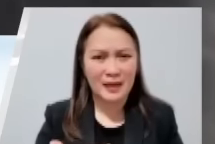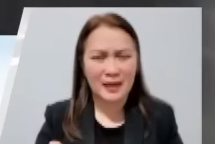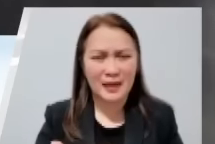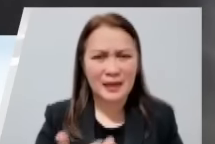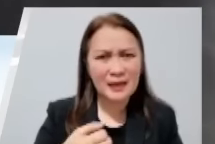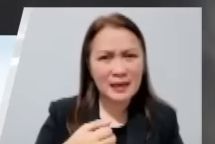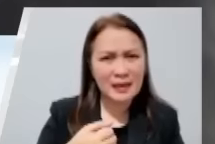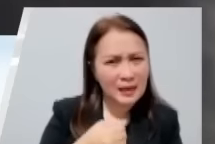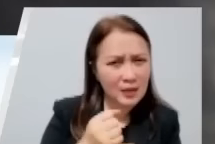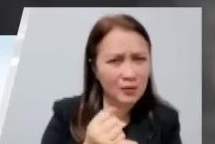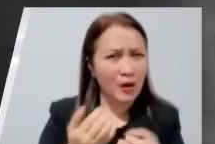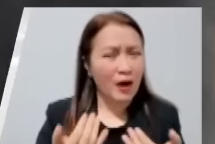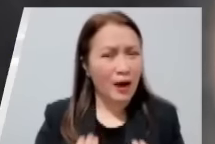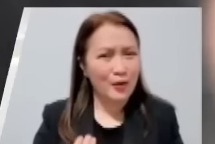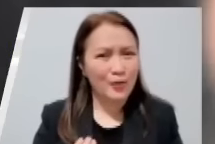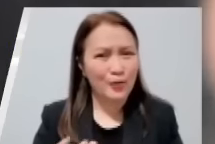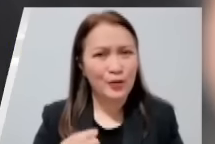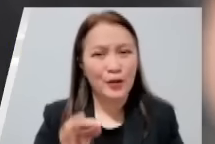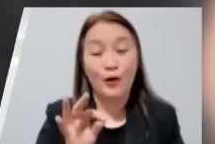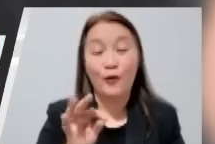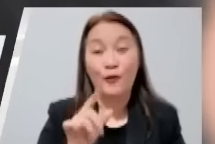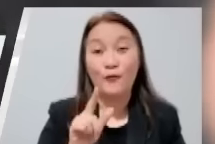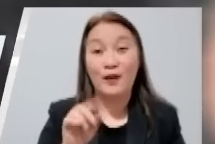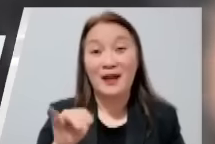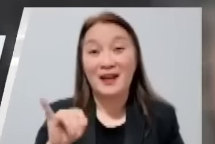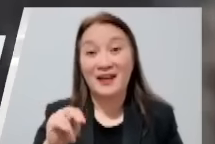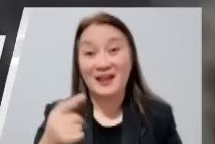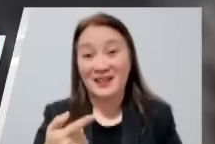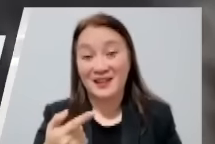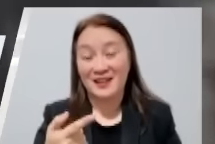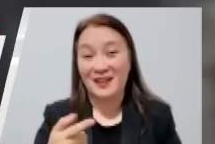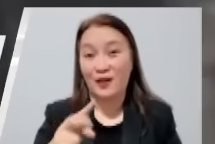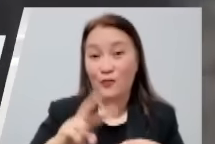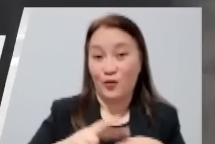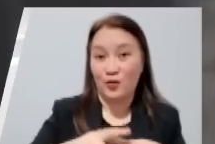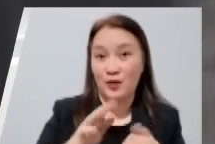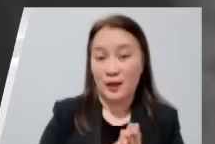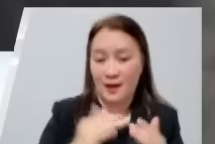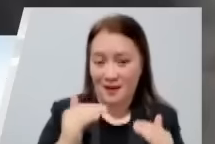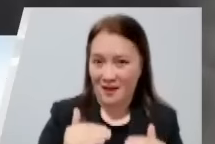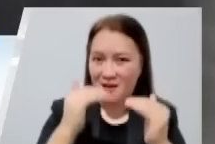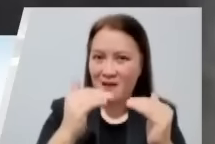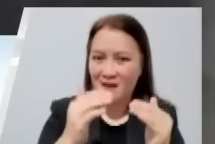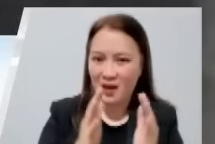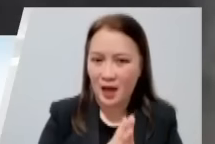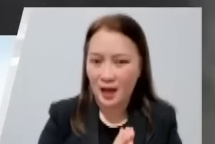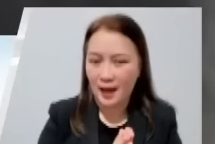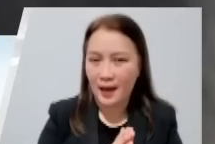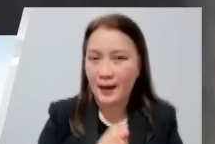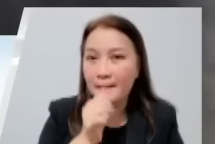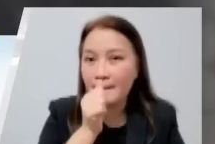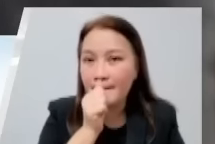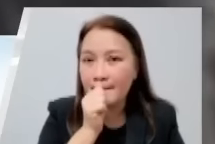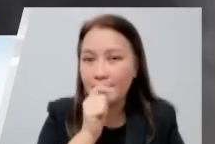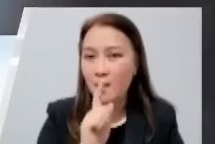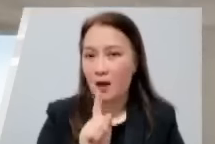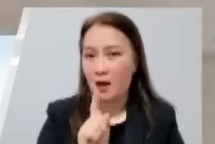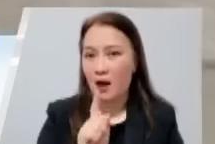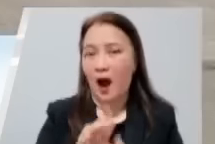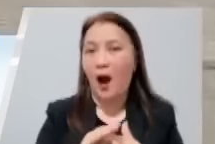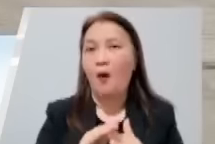na flying voters upgraded. Ang nangyari, upgraded because kinover sa pamamagitan ng isang lehitimong